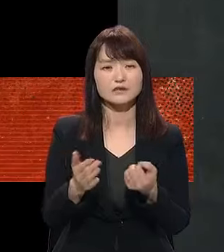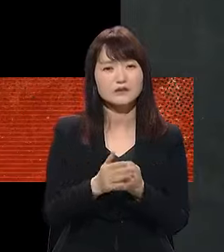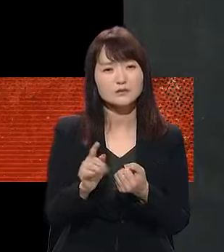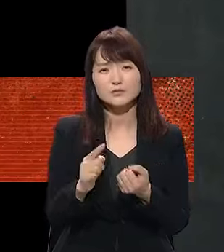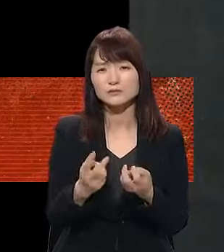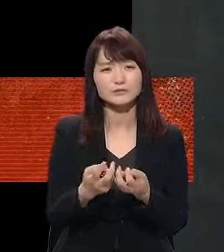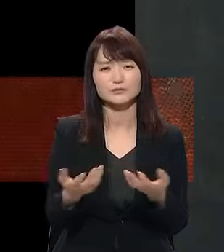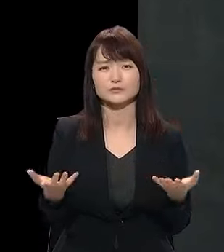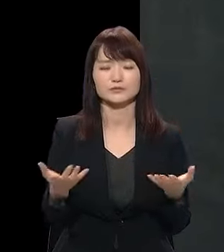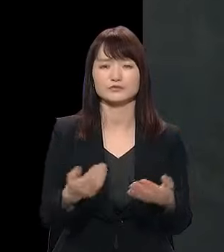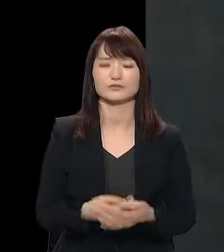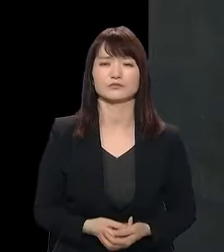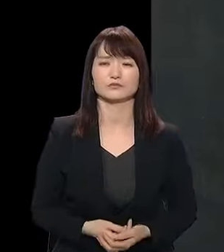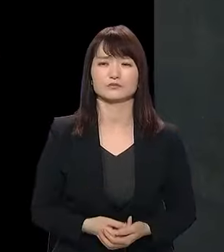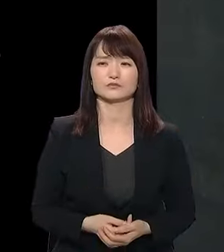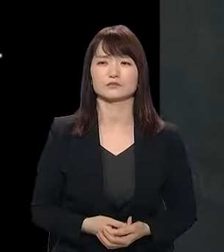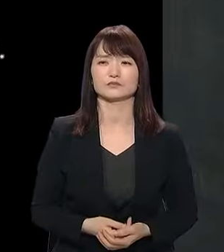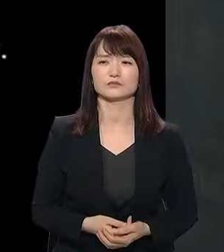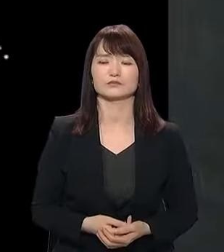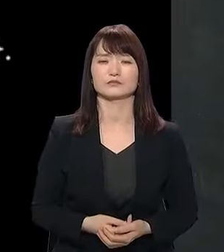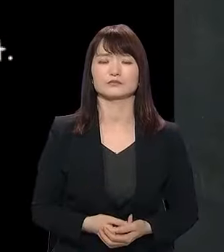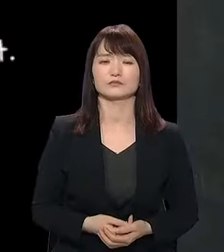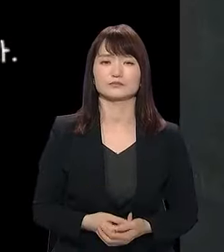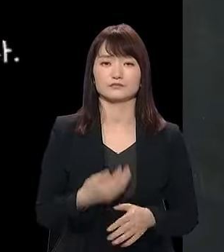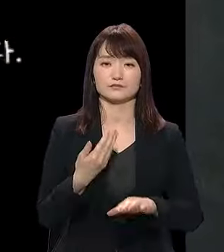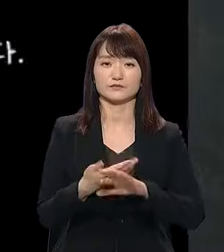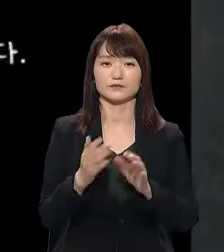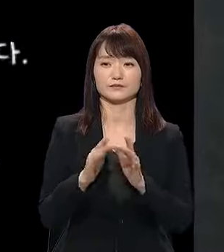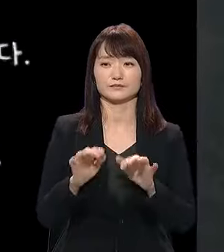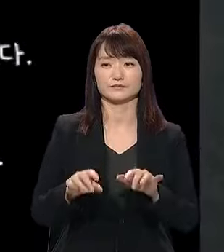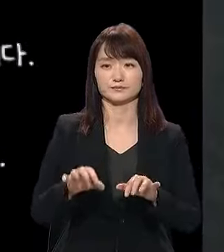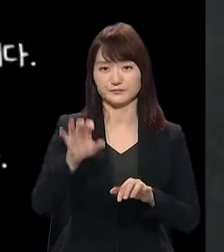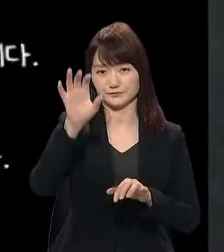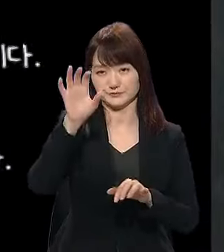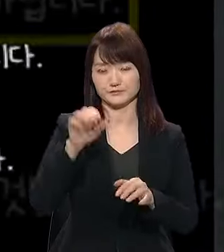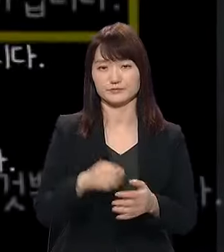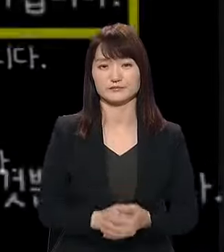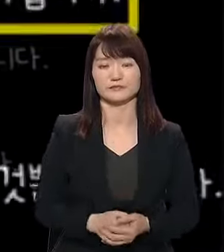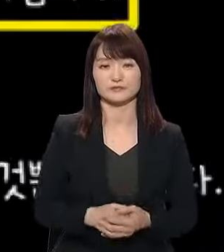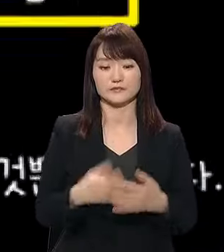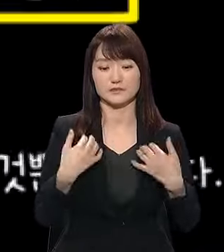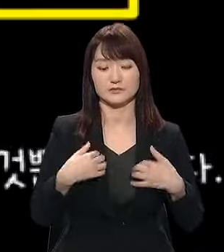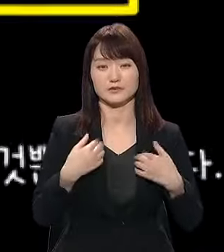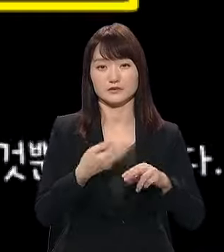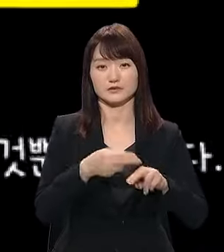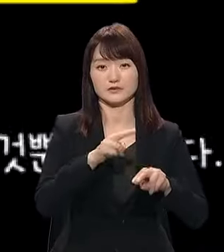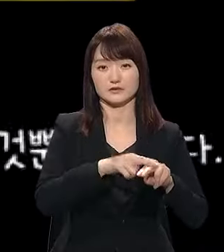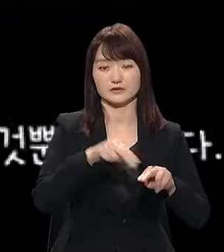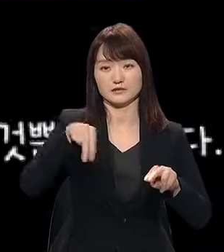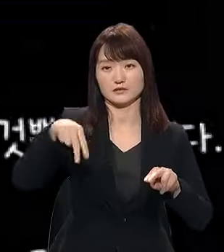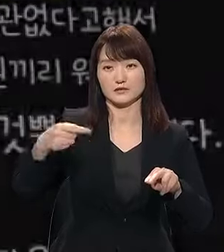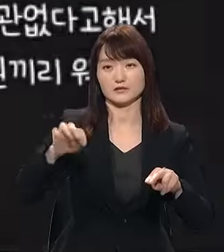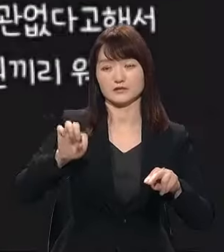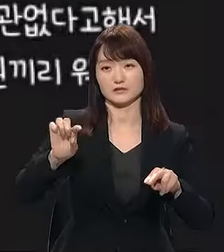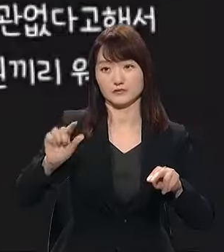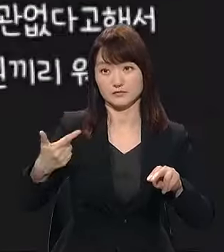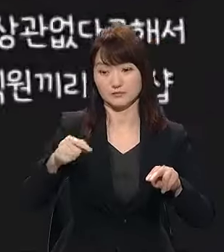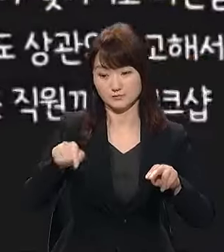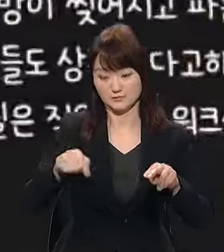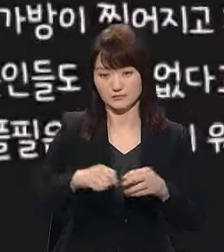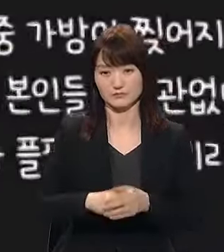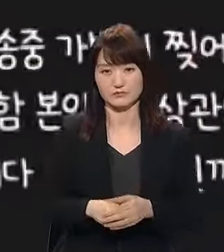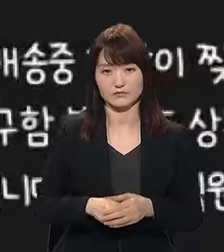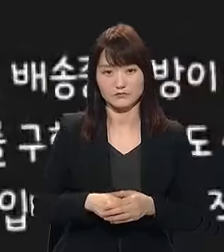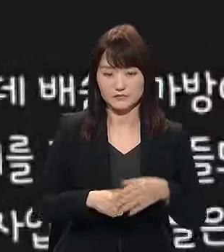반복인 모르겠습니다 그런 내용이고요 다른 글도 있었습니다 그외이 명절 선물로 스팸을이 배변 봉투에 담아서